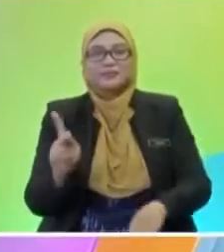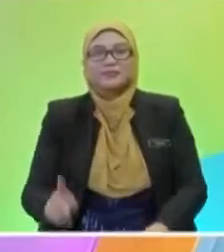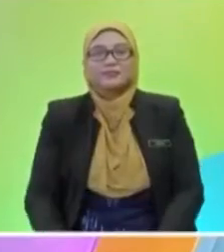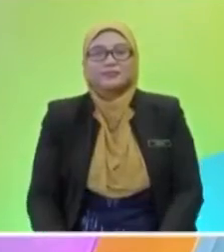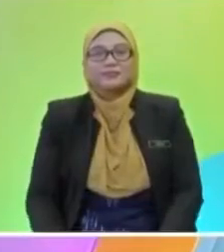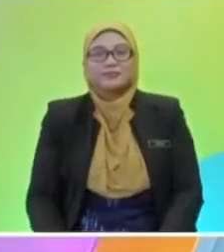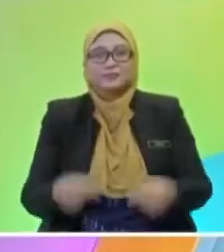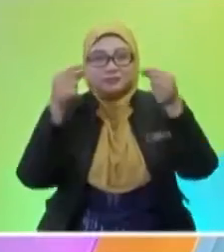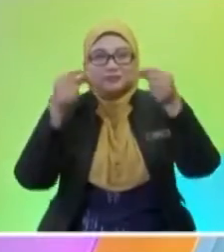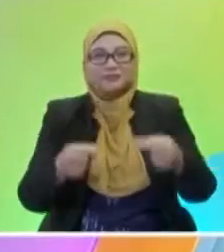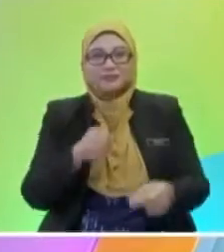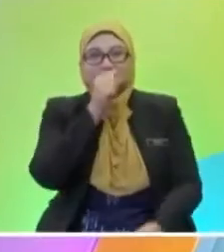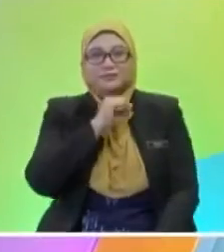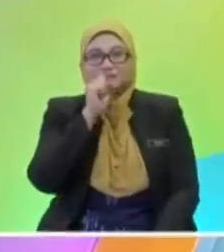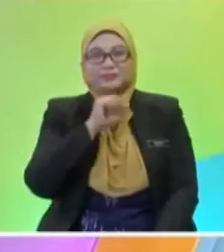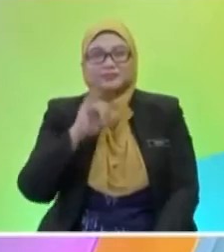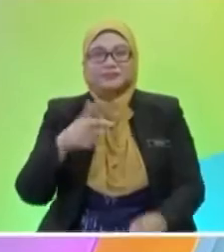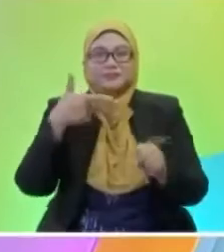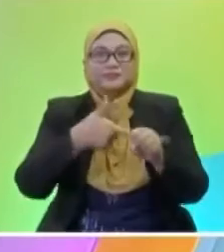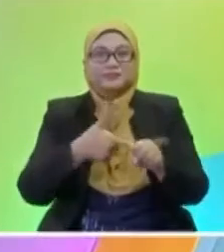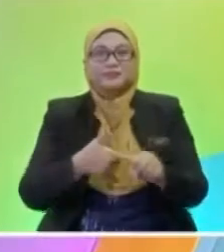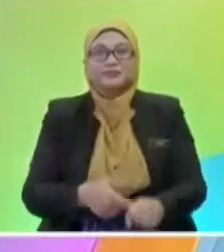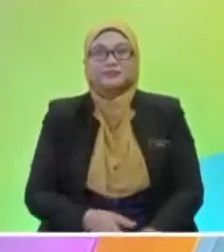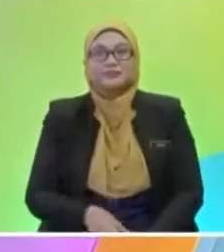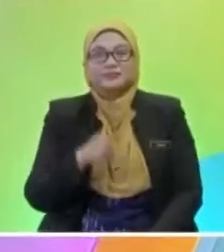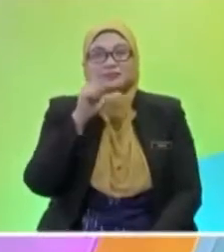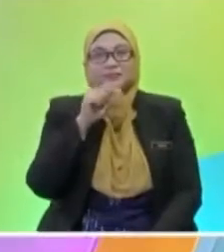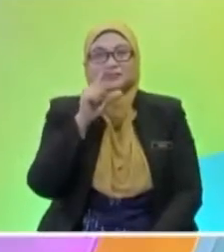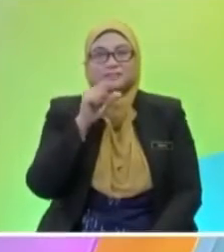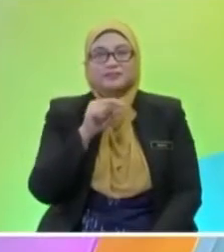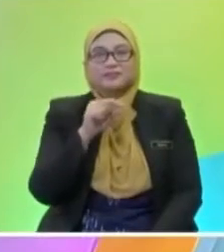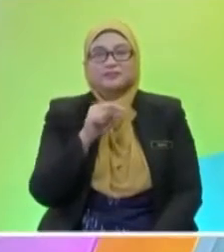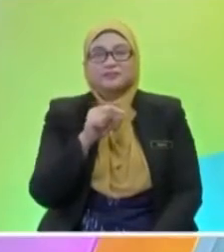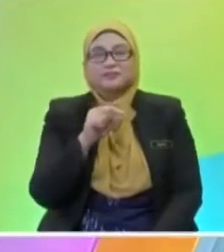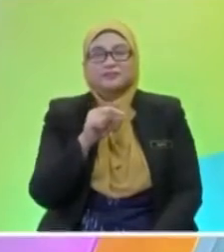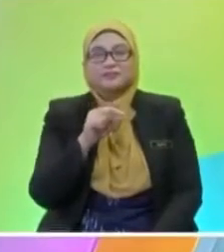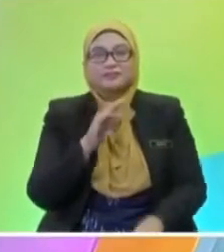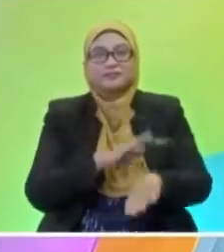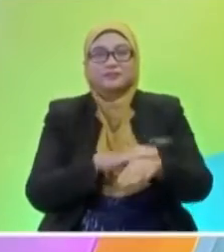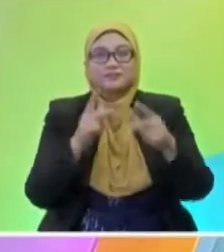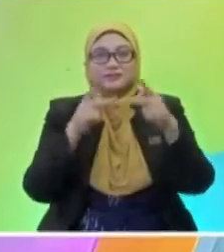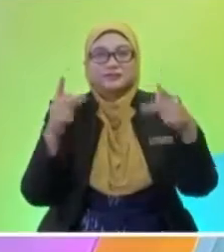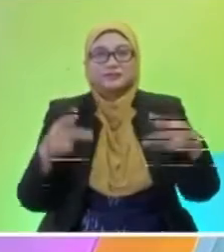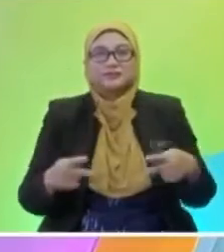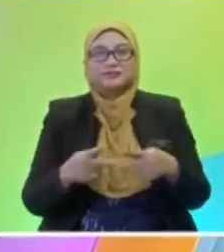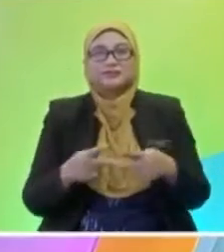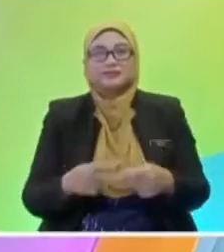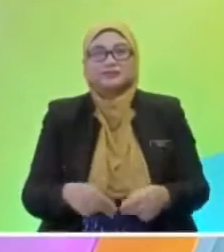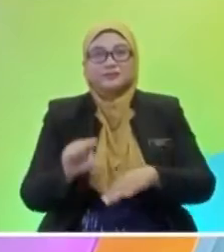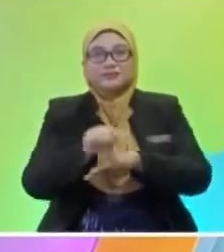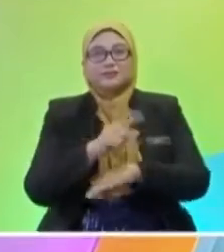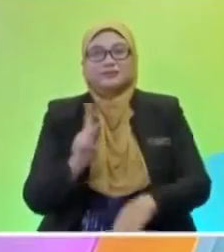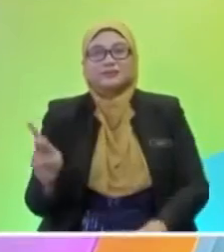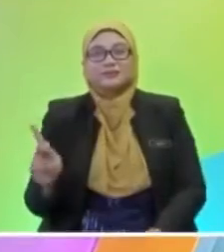batang aiskrim yang telah ditebuk. Okey, kita akan lekatkan di kita punya kerangka. Okey, kita akan gunakan, cikgu